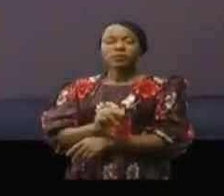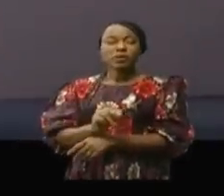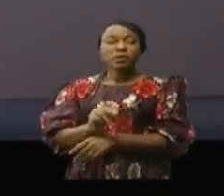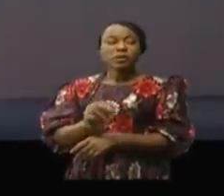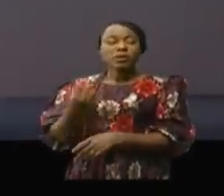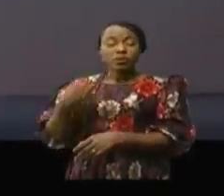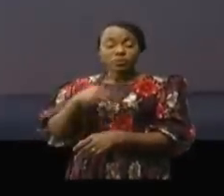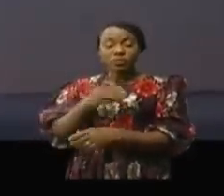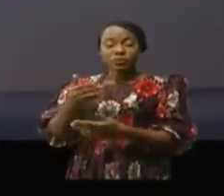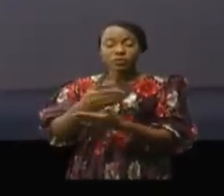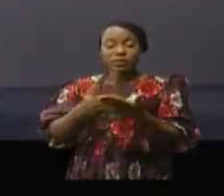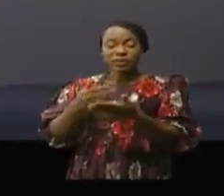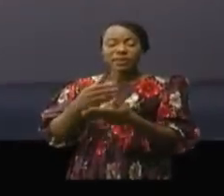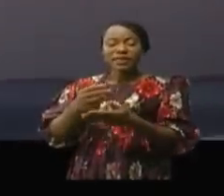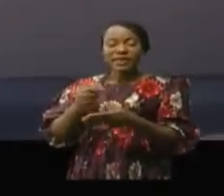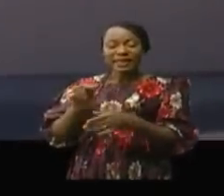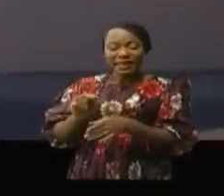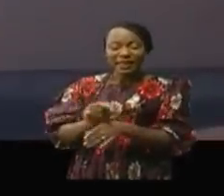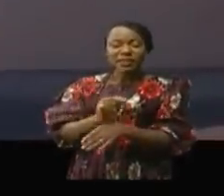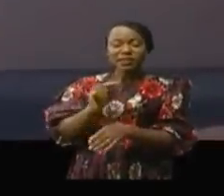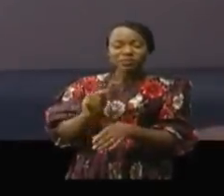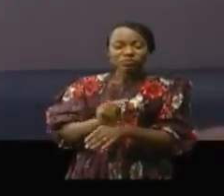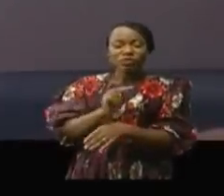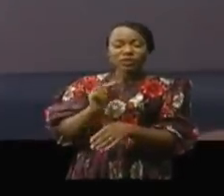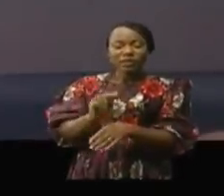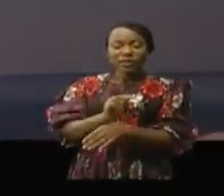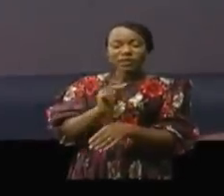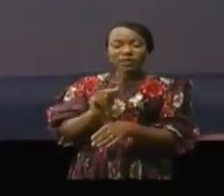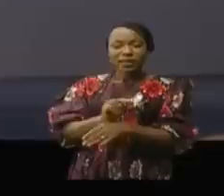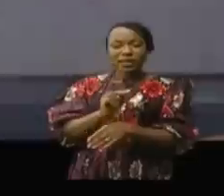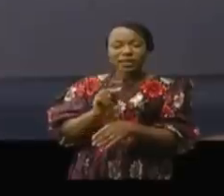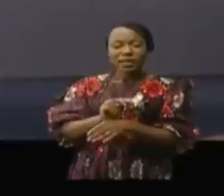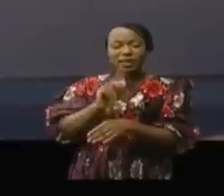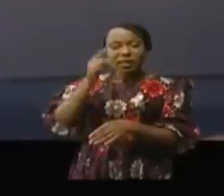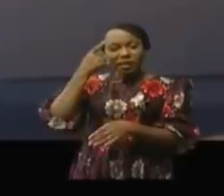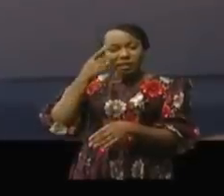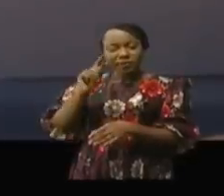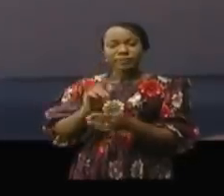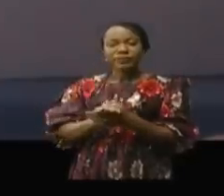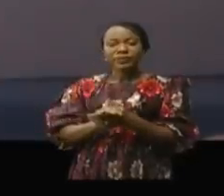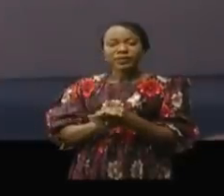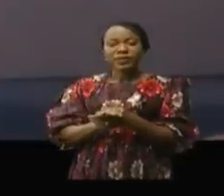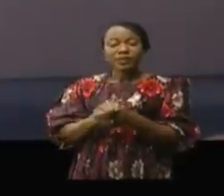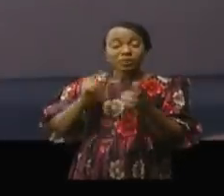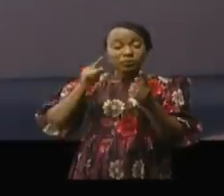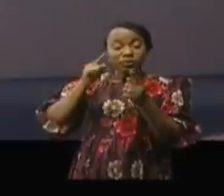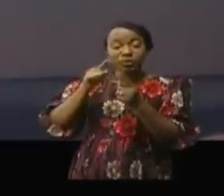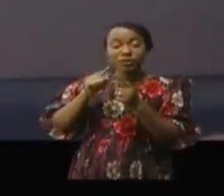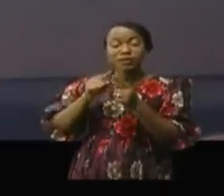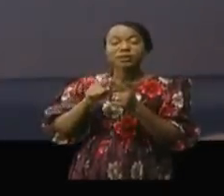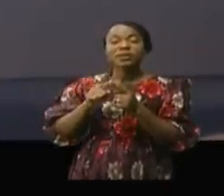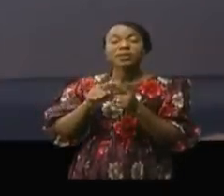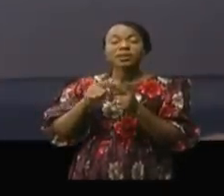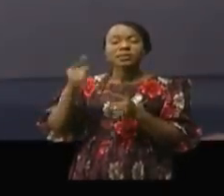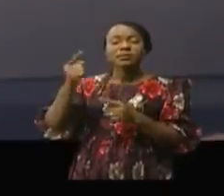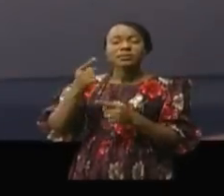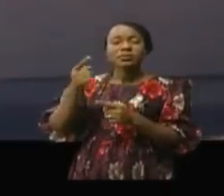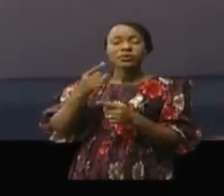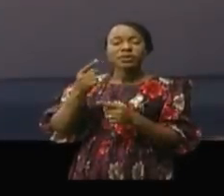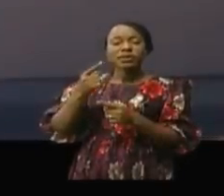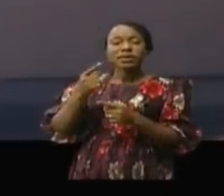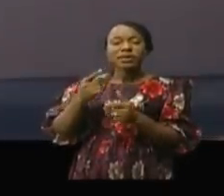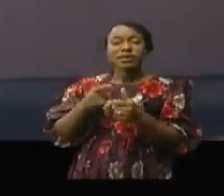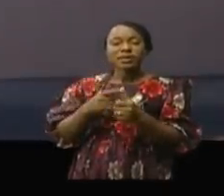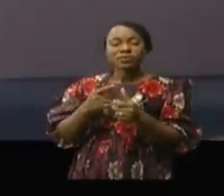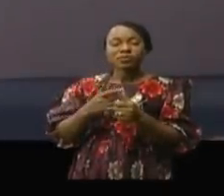nous revient de l'exploiter afin qu'il concoure à la réalisation de l'objectif primordial qui est celui